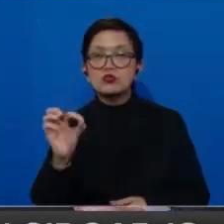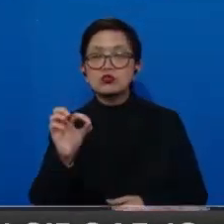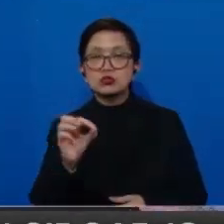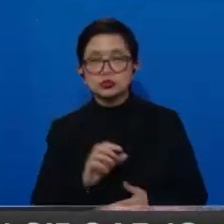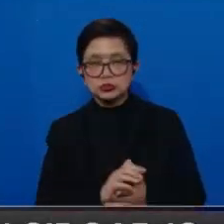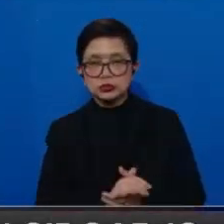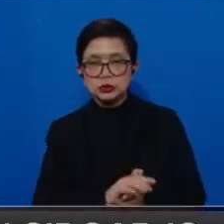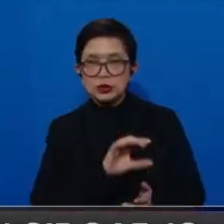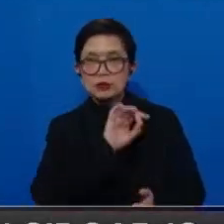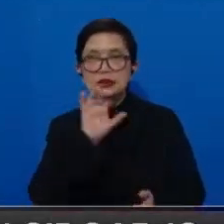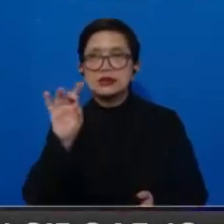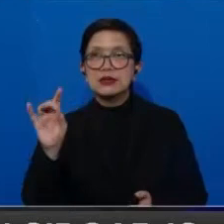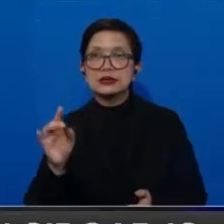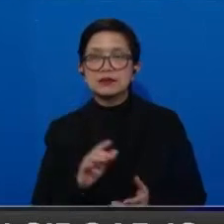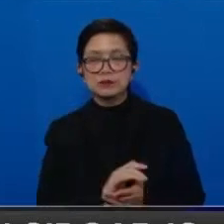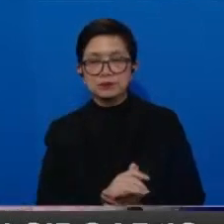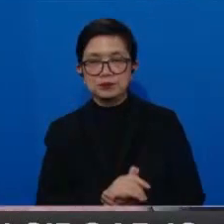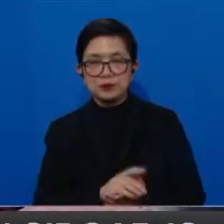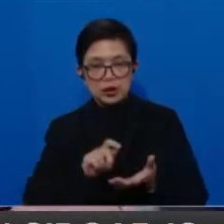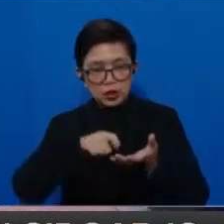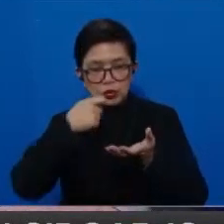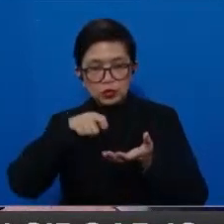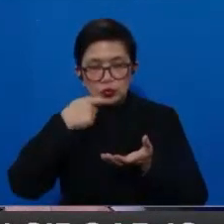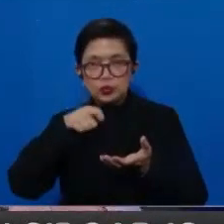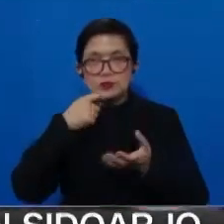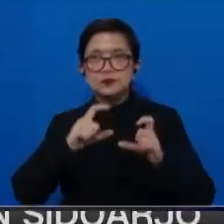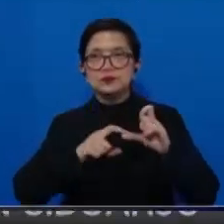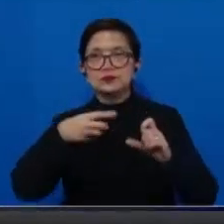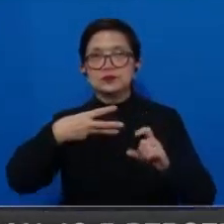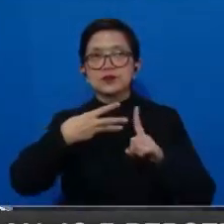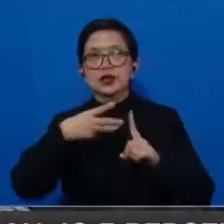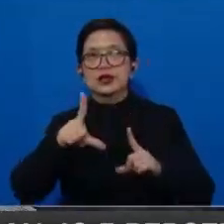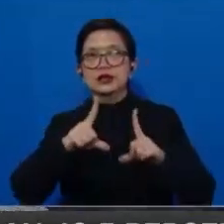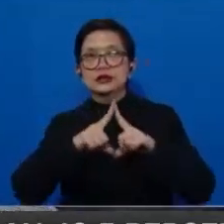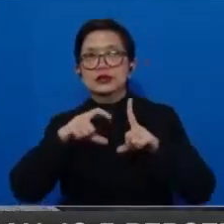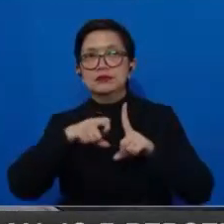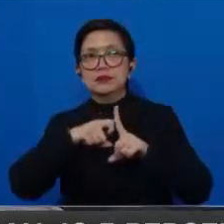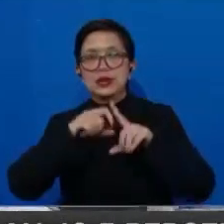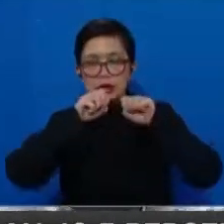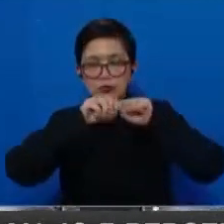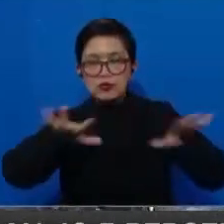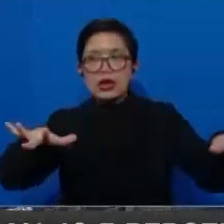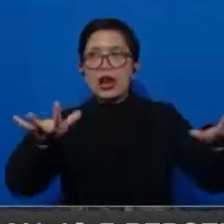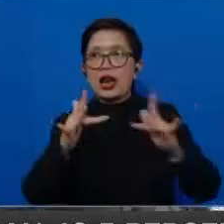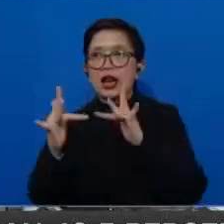sudah memiliki banyak topping. Begitu pula dengan bumbu yang semakin bervariasi.